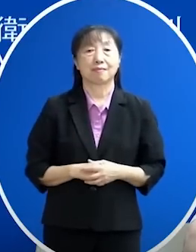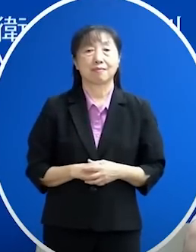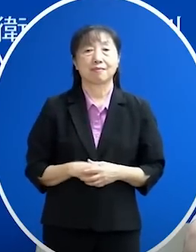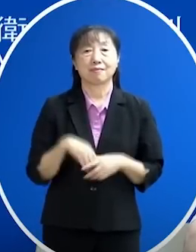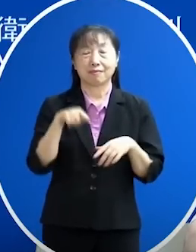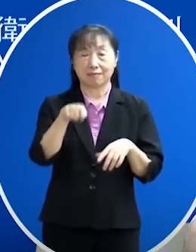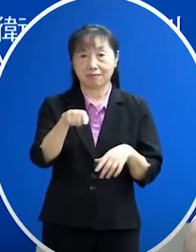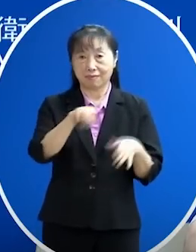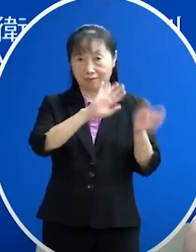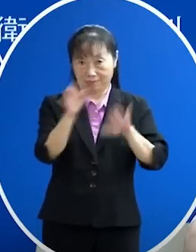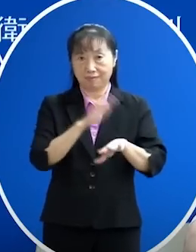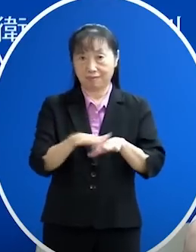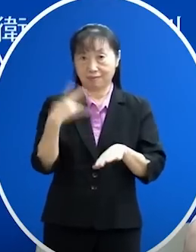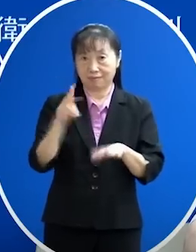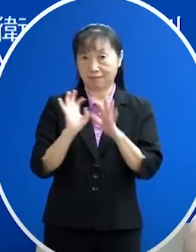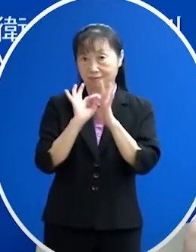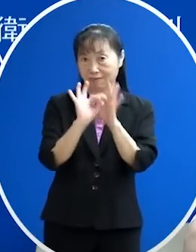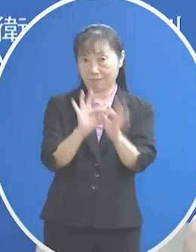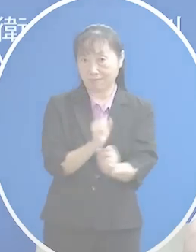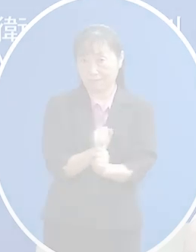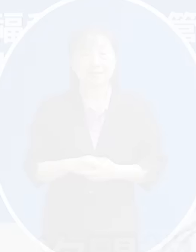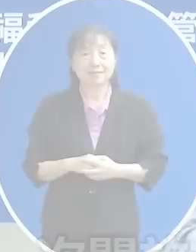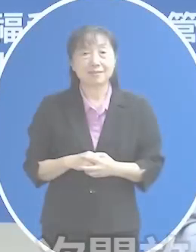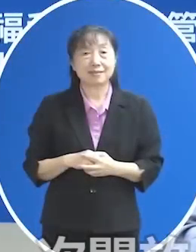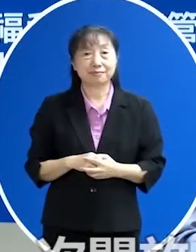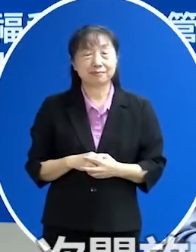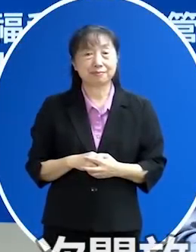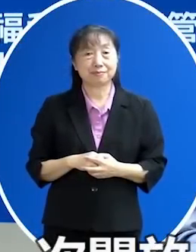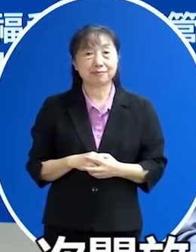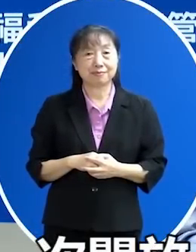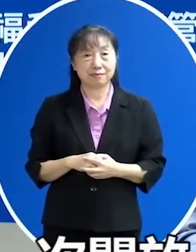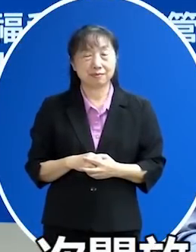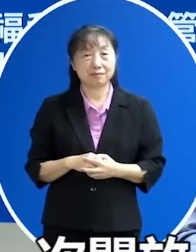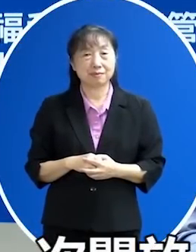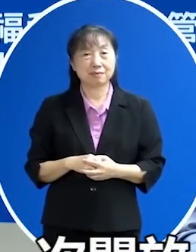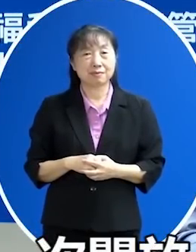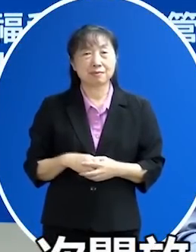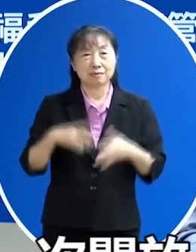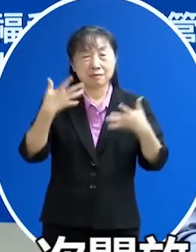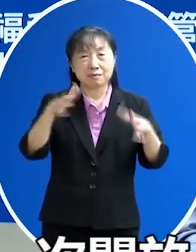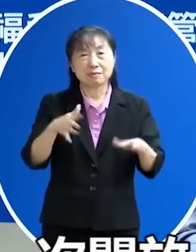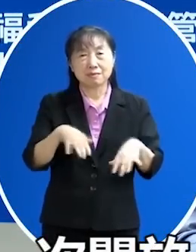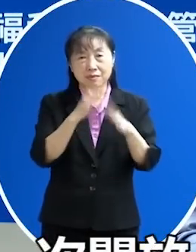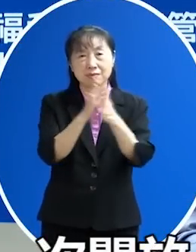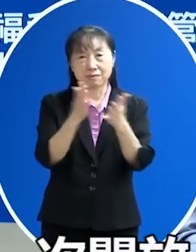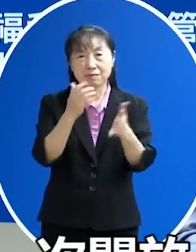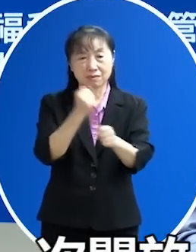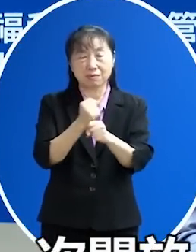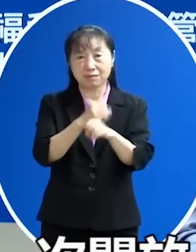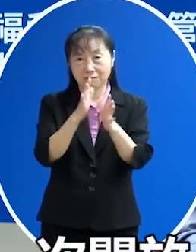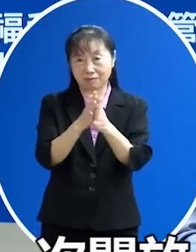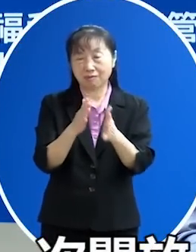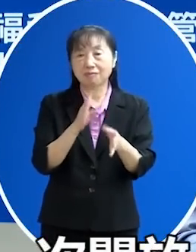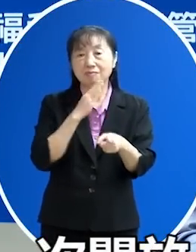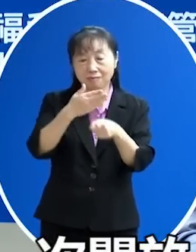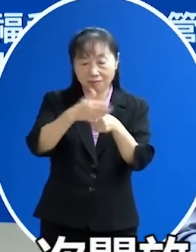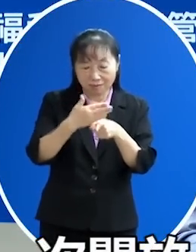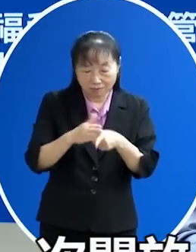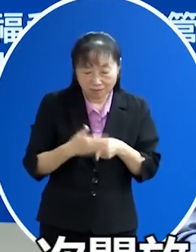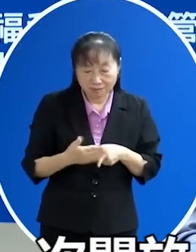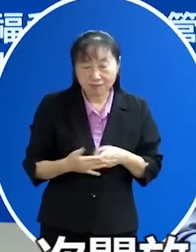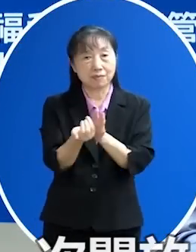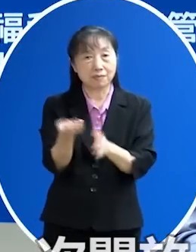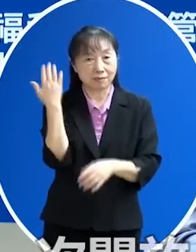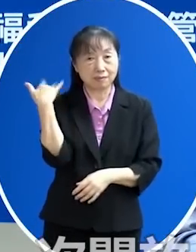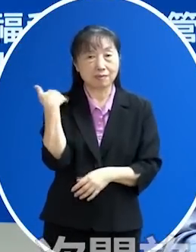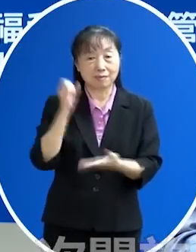持续观察这个疫情的走向。 我们很多的防疫措施都是分阶段解除，然后那主要还是考